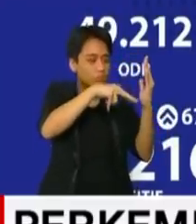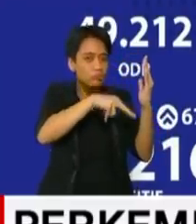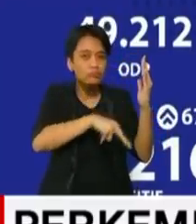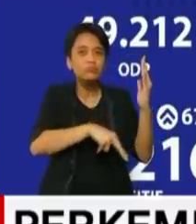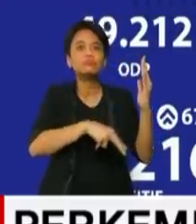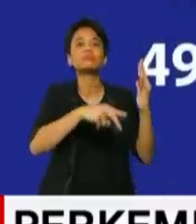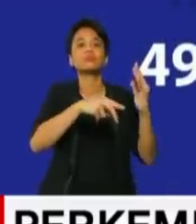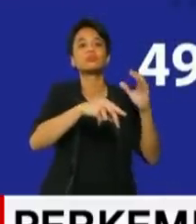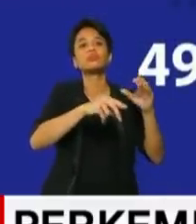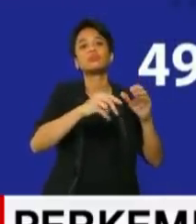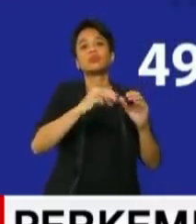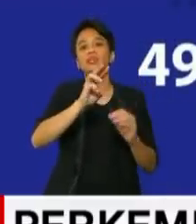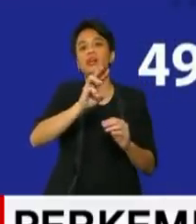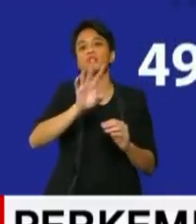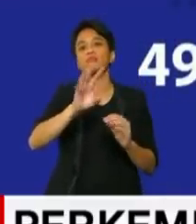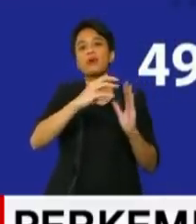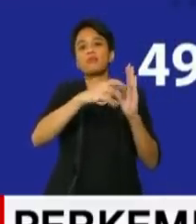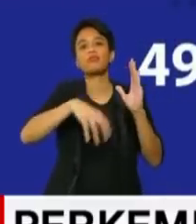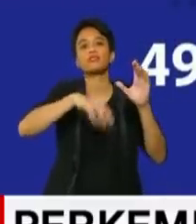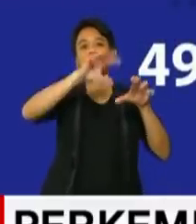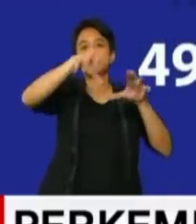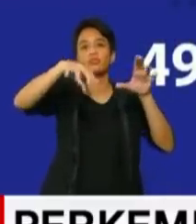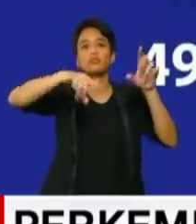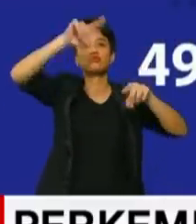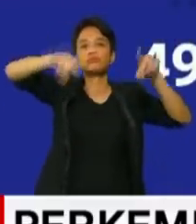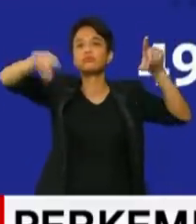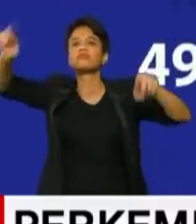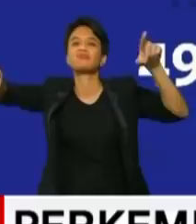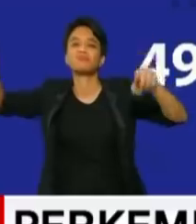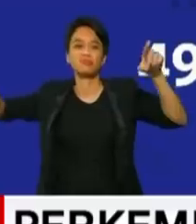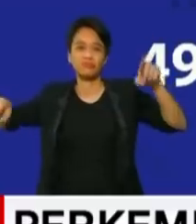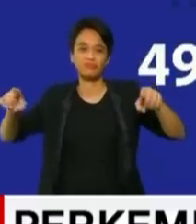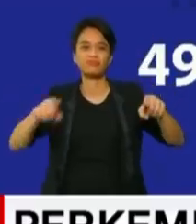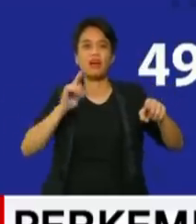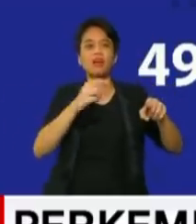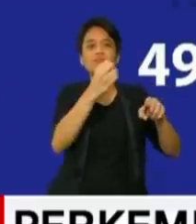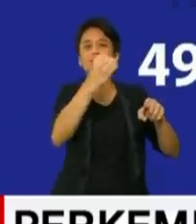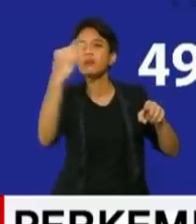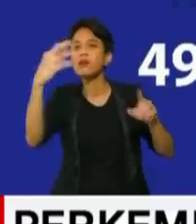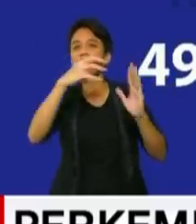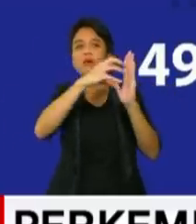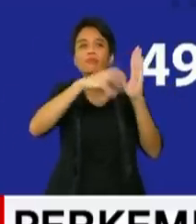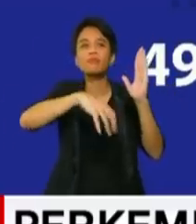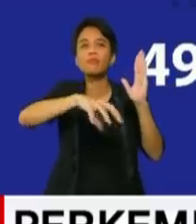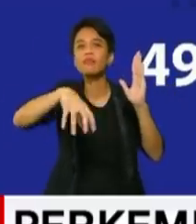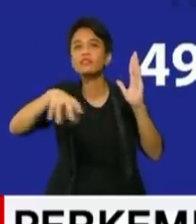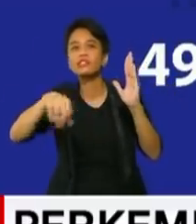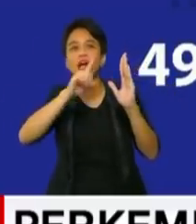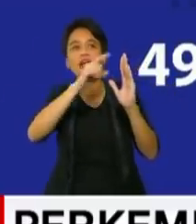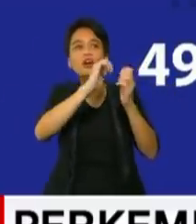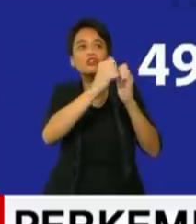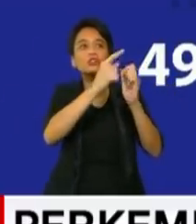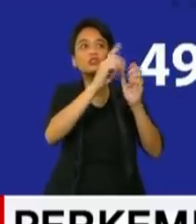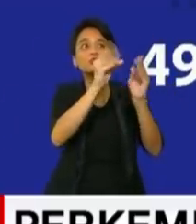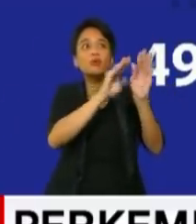merata di 34 provinsi. Ada beberapa provinsi yang kemudian kasusnya